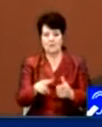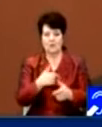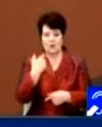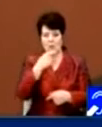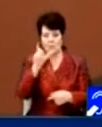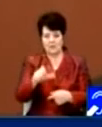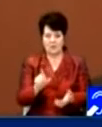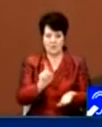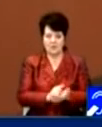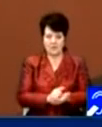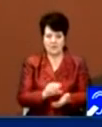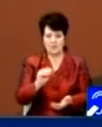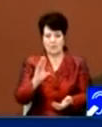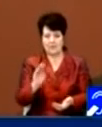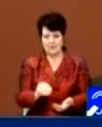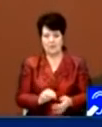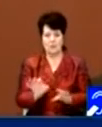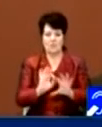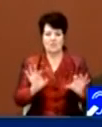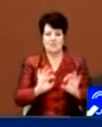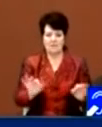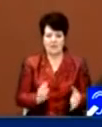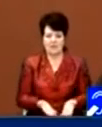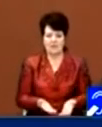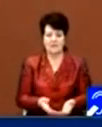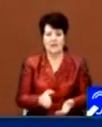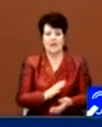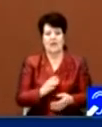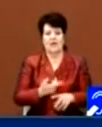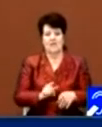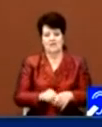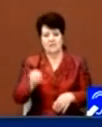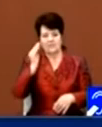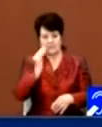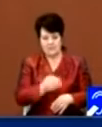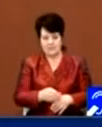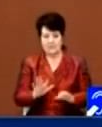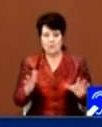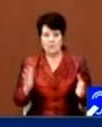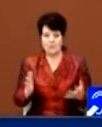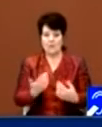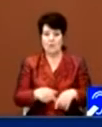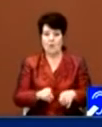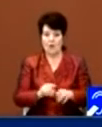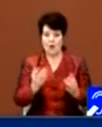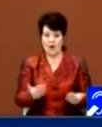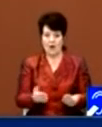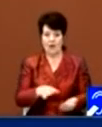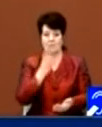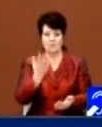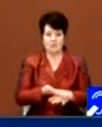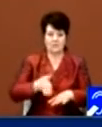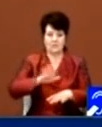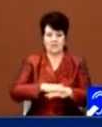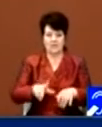obligator trebuie să existe un mandat, o motivație și o întemeiere legală în acest sens. Din momentul în care acestea absentează, procedura a fost grav